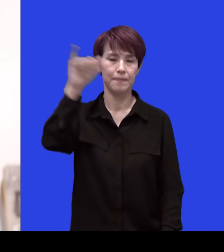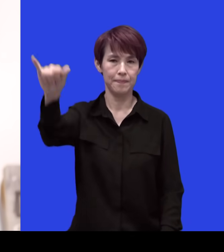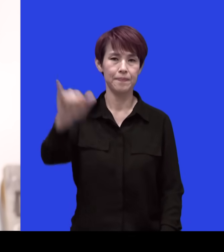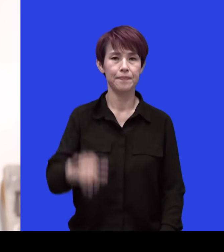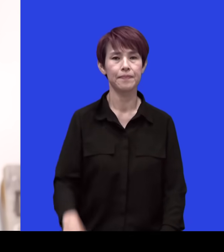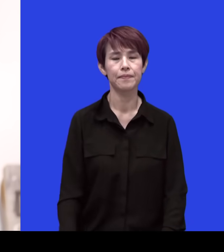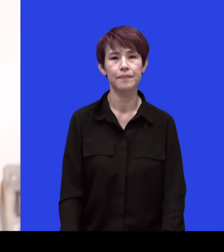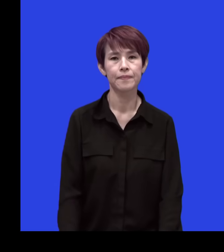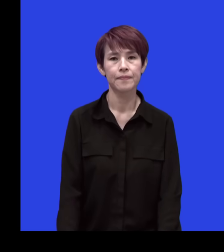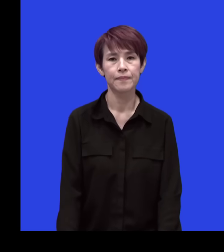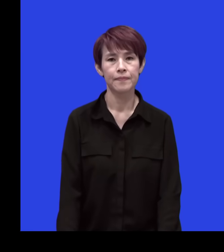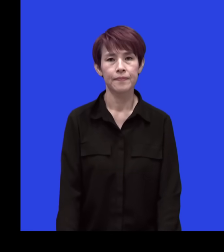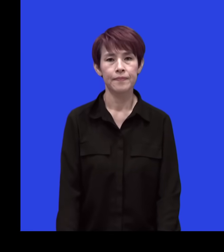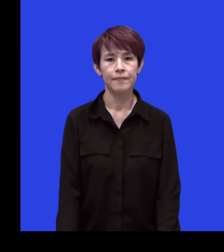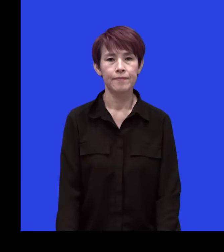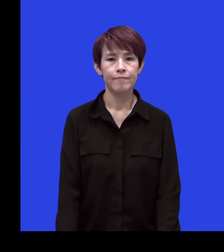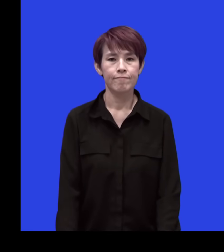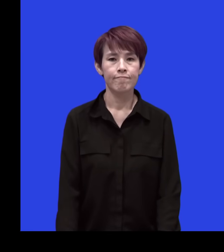떠났죠. 예.